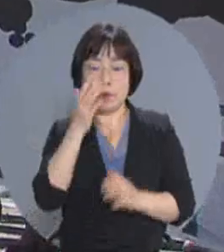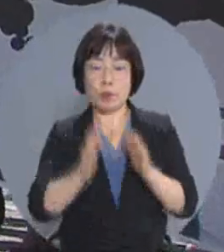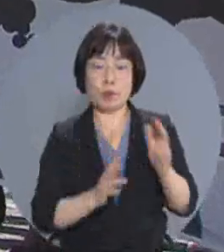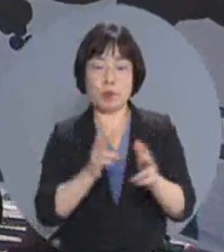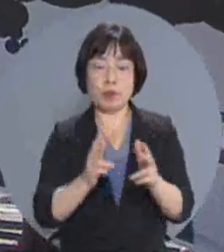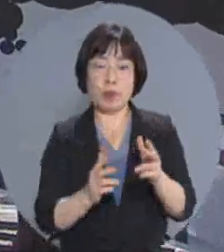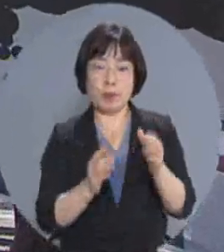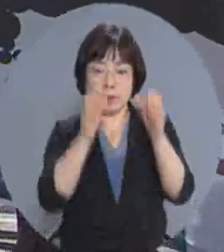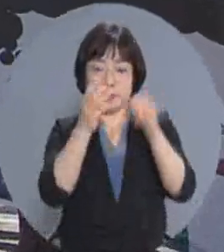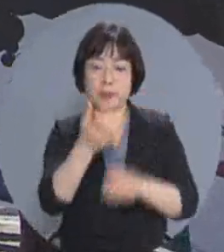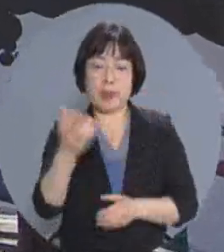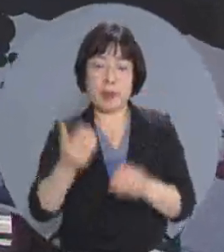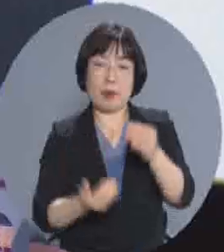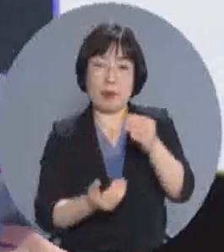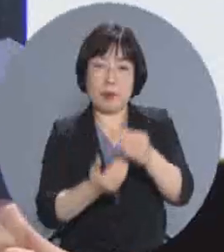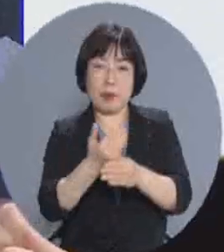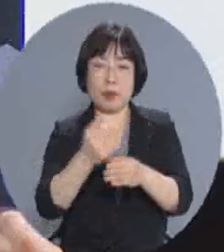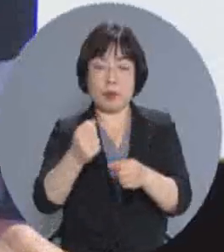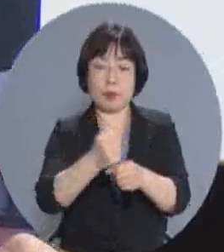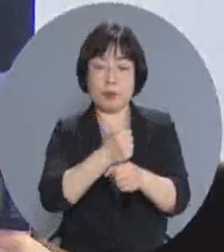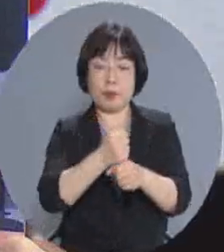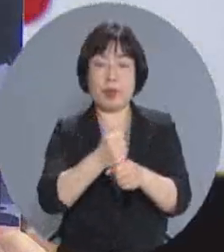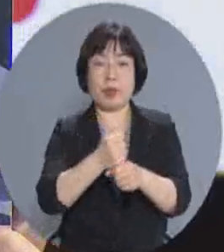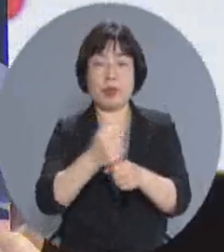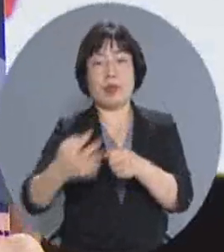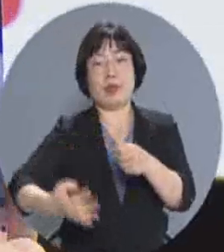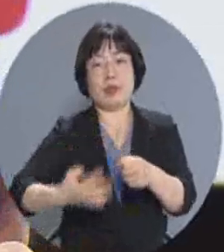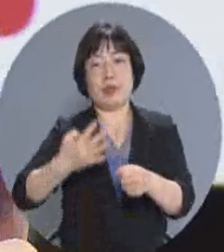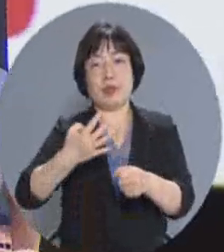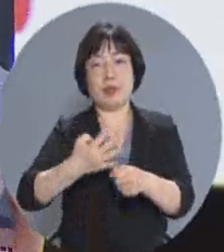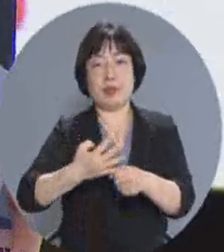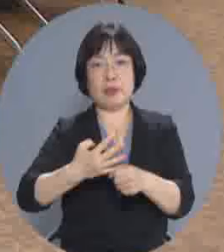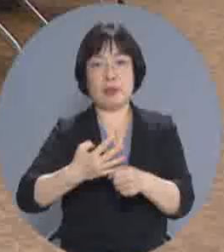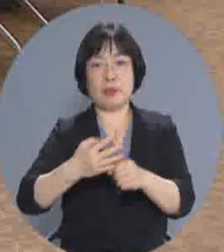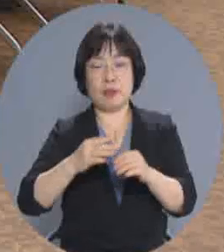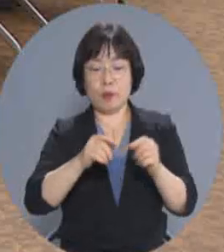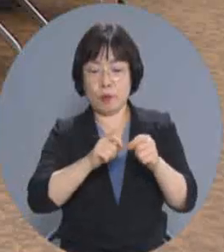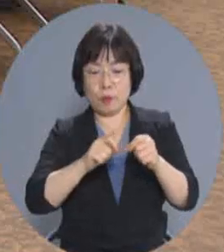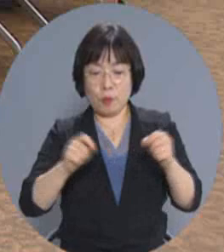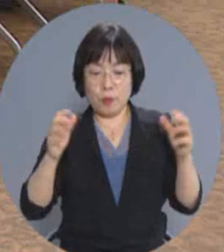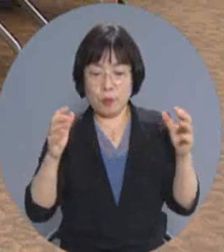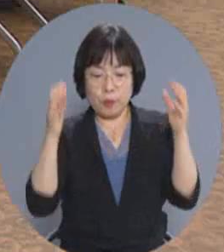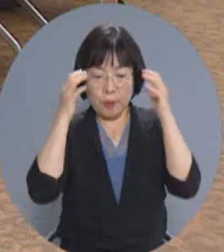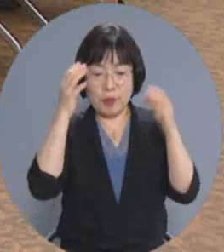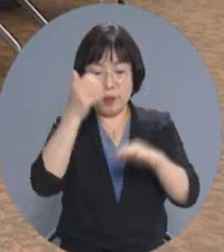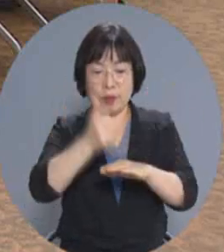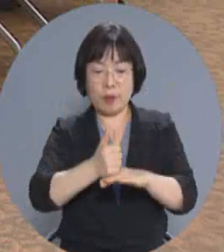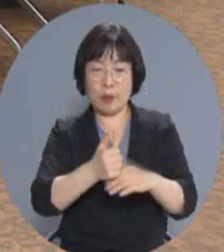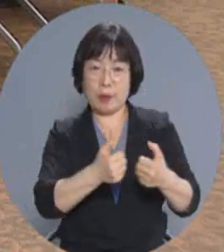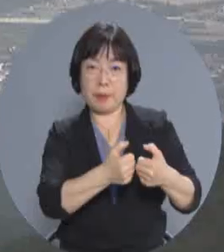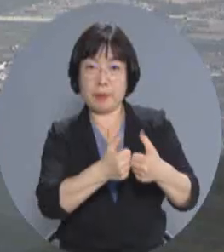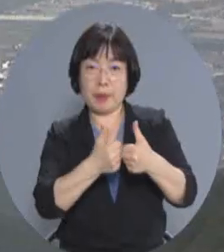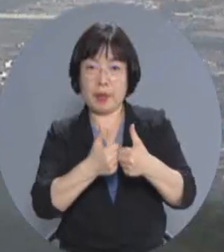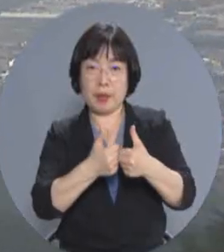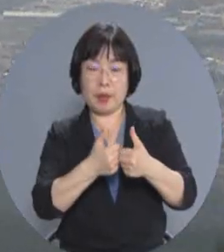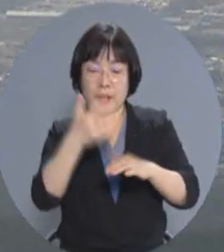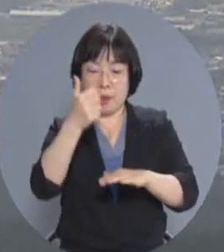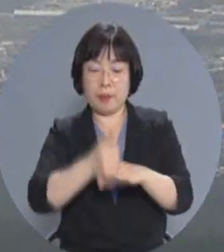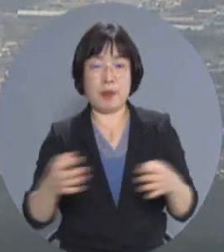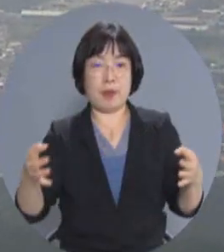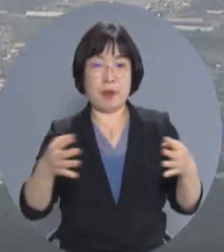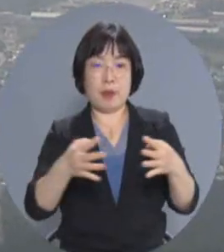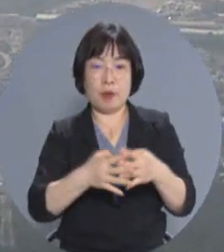여수산단 대기오염물질 배출값 조작 사건이 발생한지 4년 오랜 진통 끝에 도출된 조정안이 최종 합의로